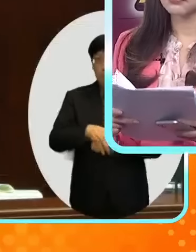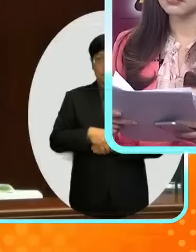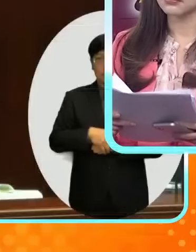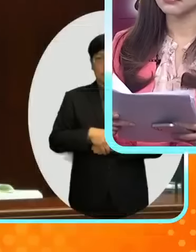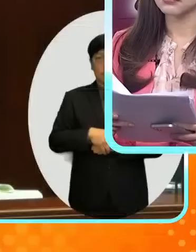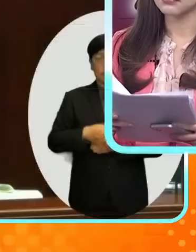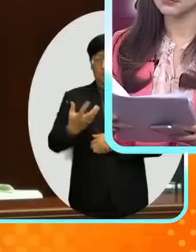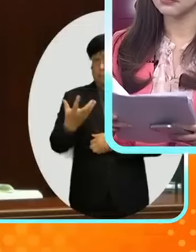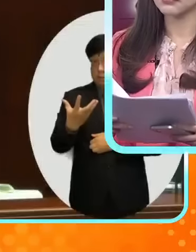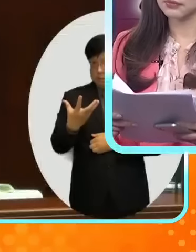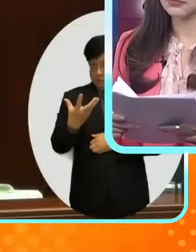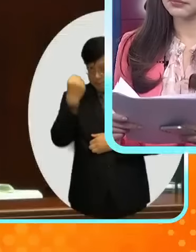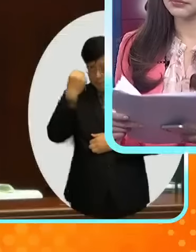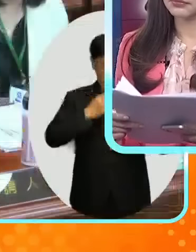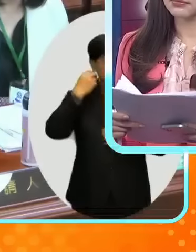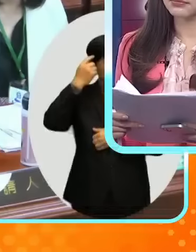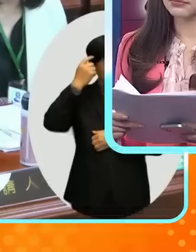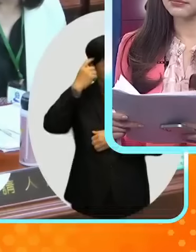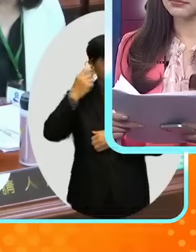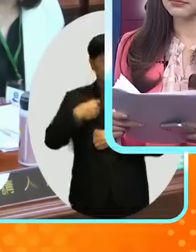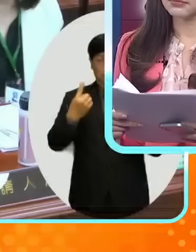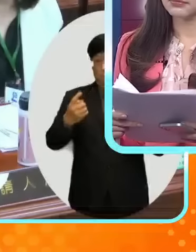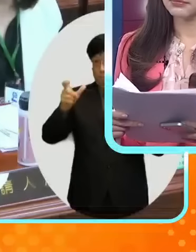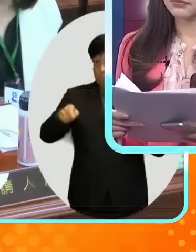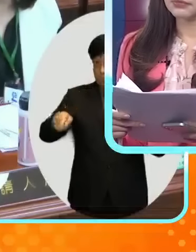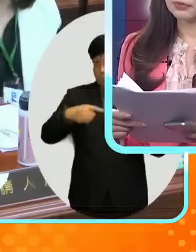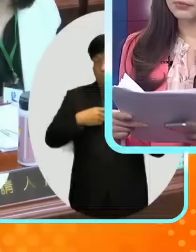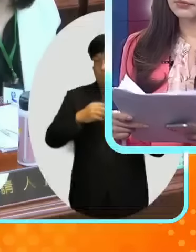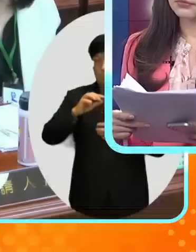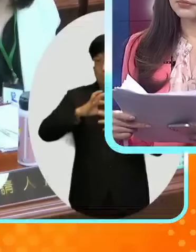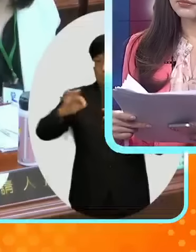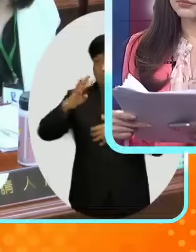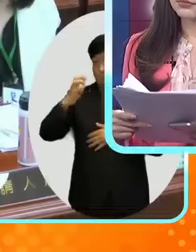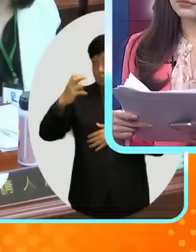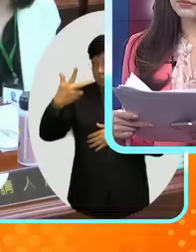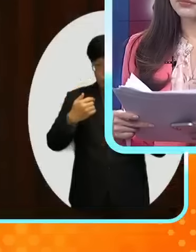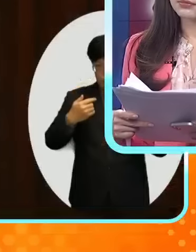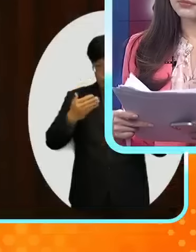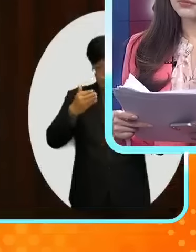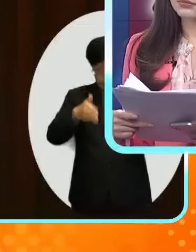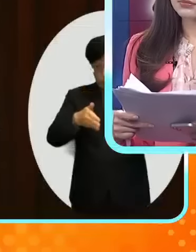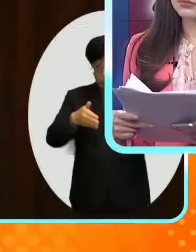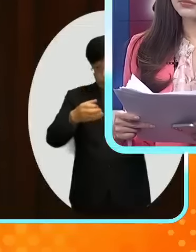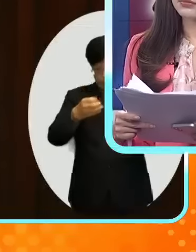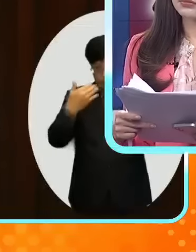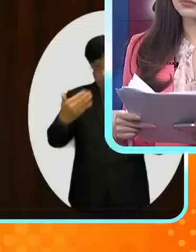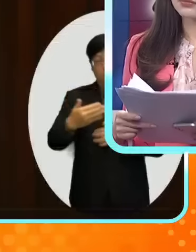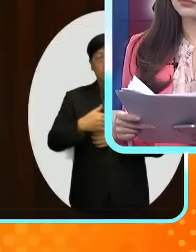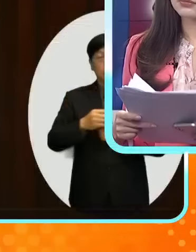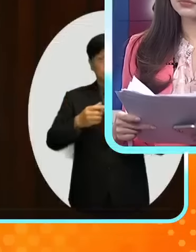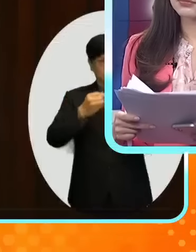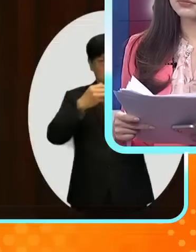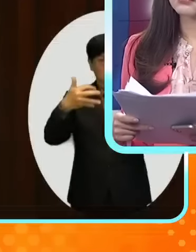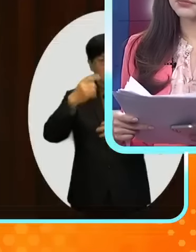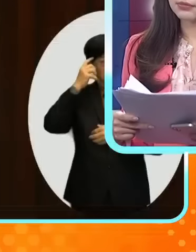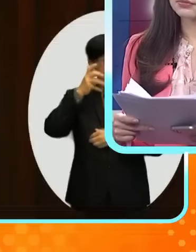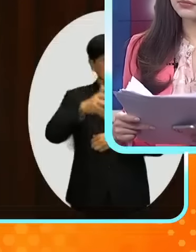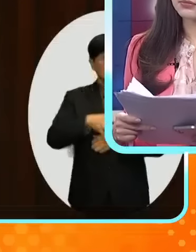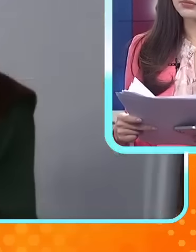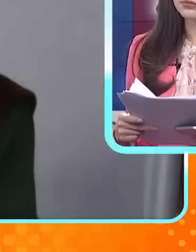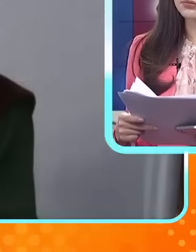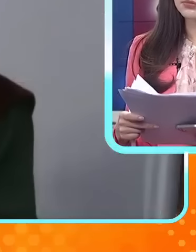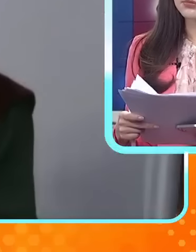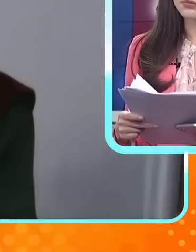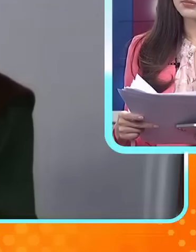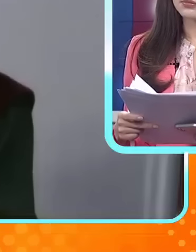道，一举一动都被我预料到，你不会有任何作为了，那就结束，这种攻防就跟扮家家酒一样，一点意思都没有。我